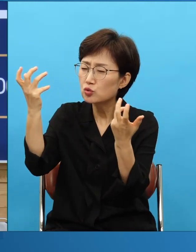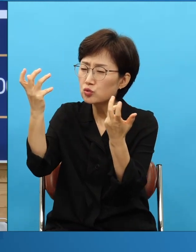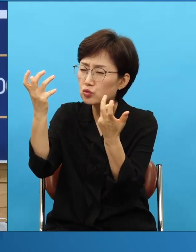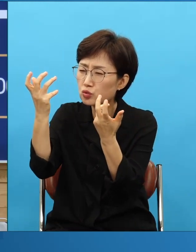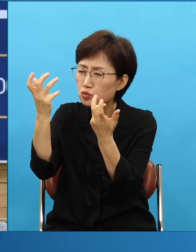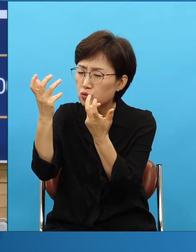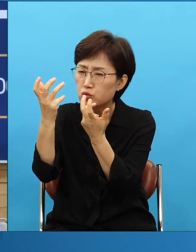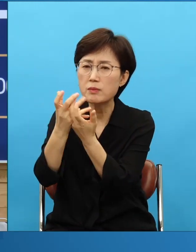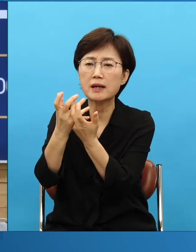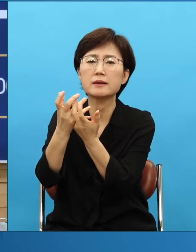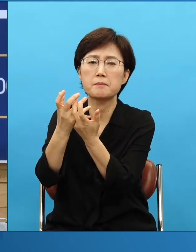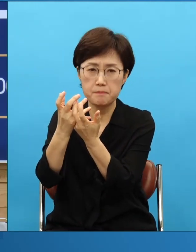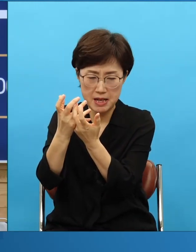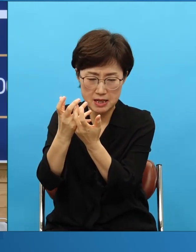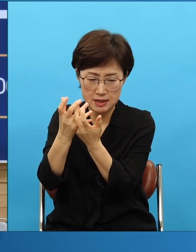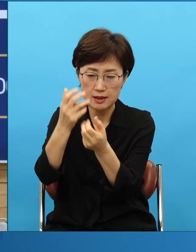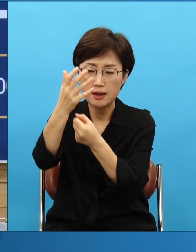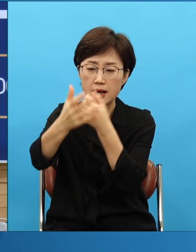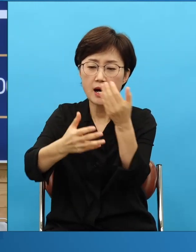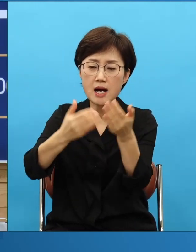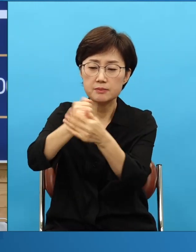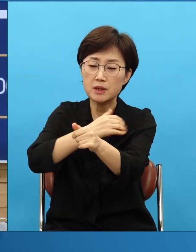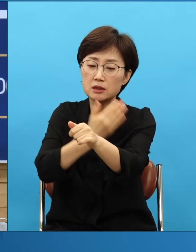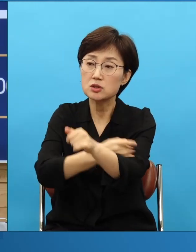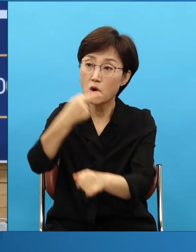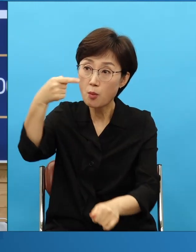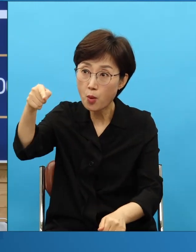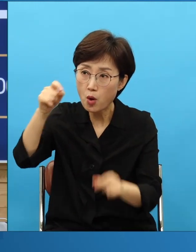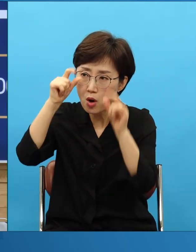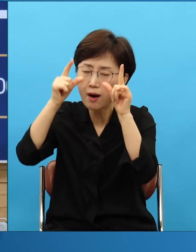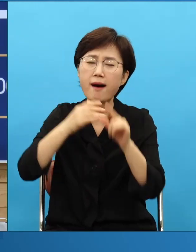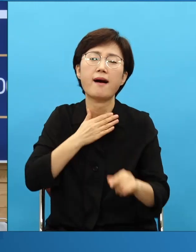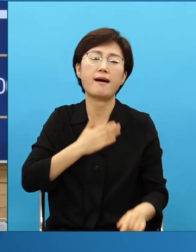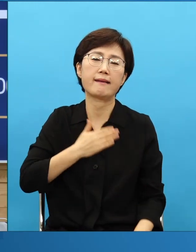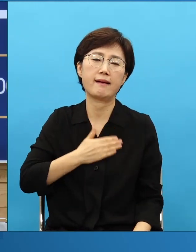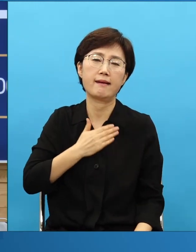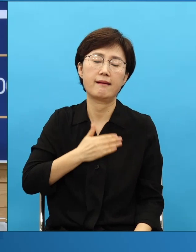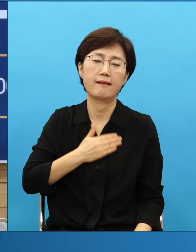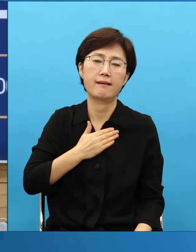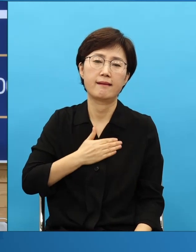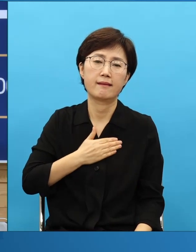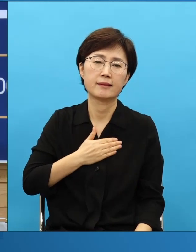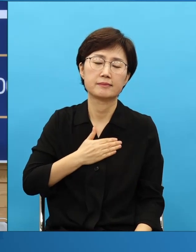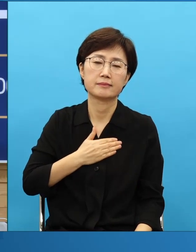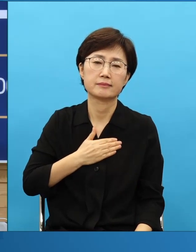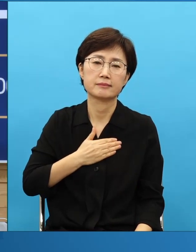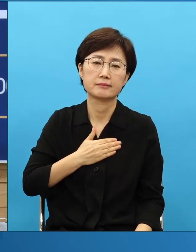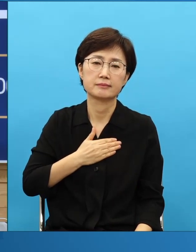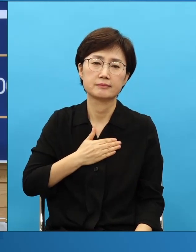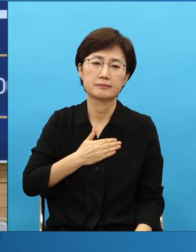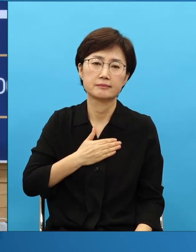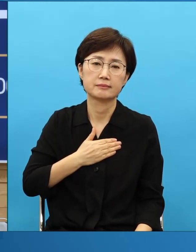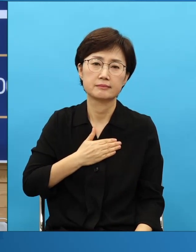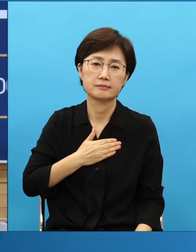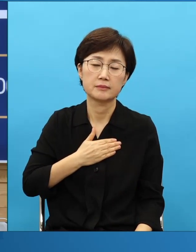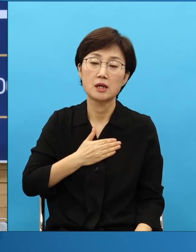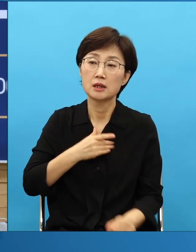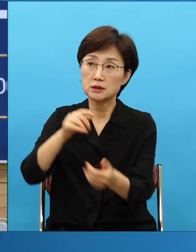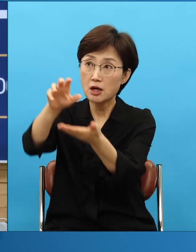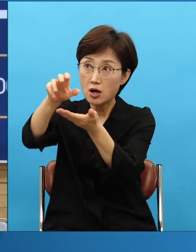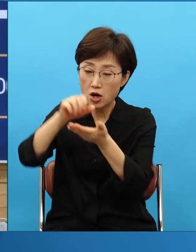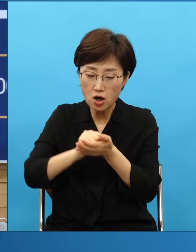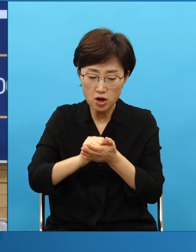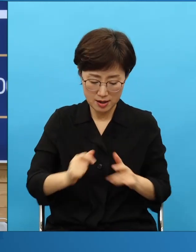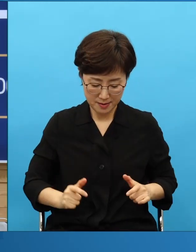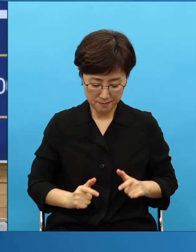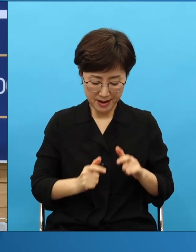아는 기도의 사람이었어요. These special characteristics of these two is that they are people of prayer who really had the power of the Holy 그게 Spirit. 망대가 된 겁니다. And that